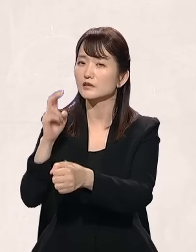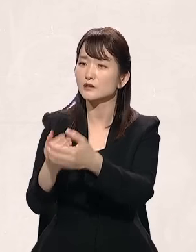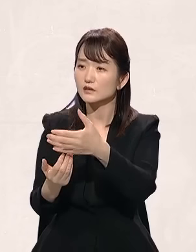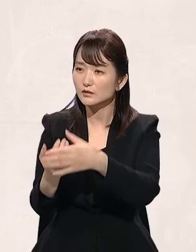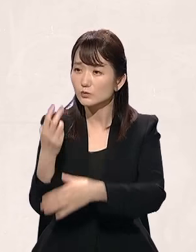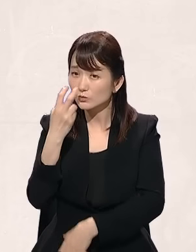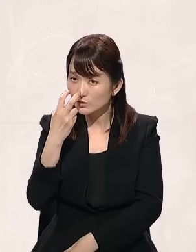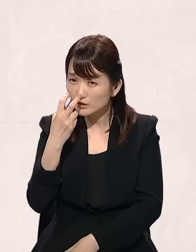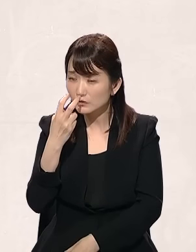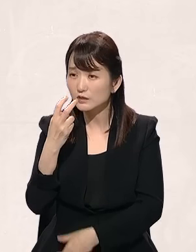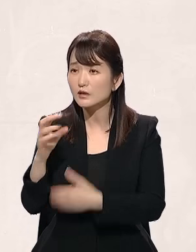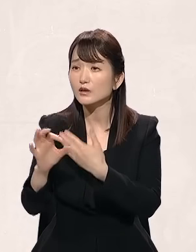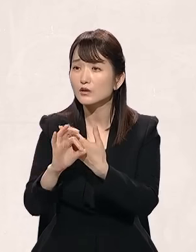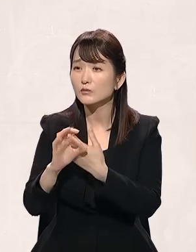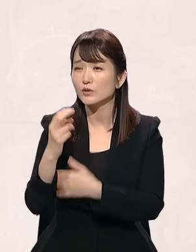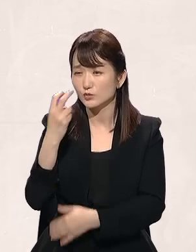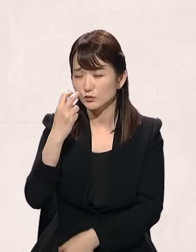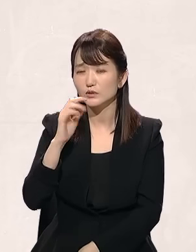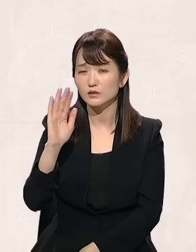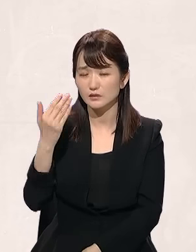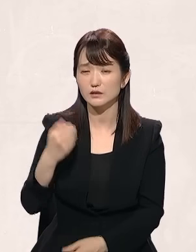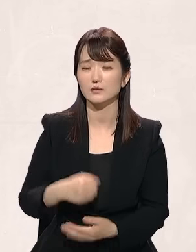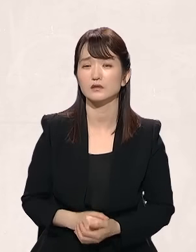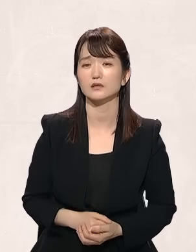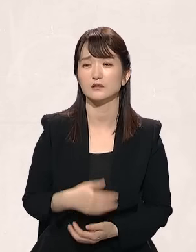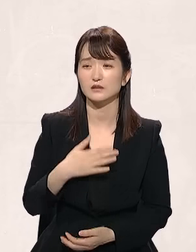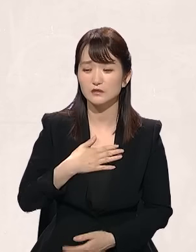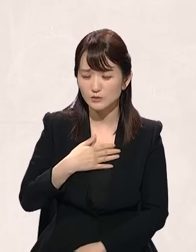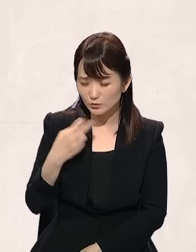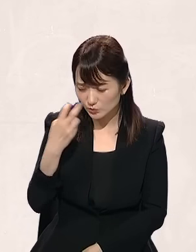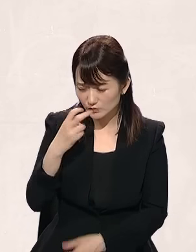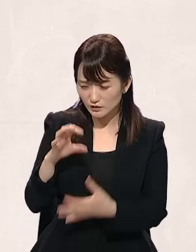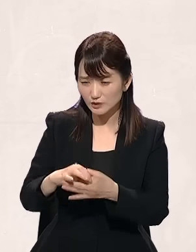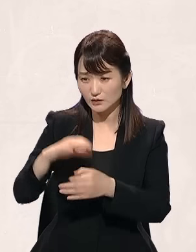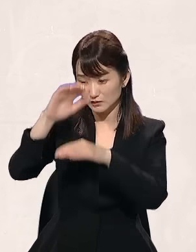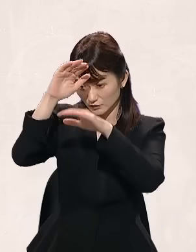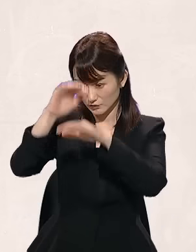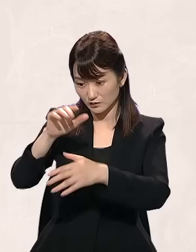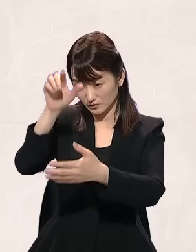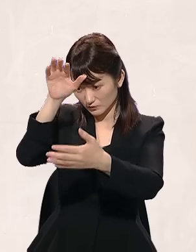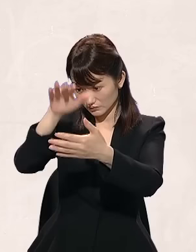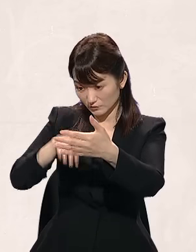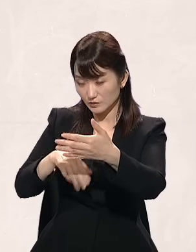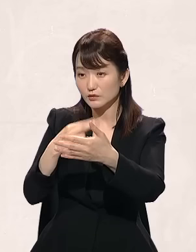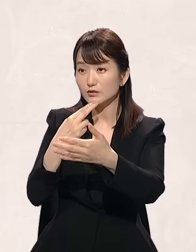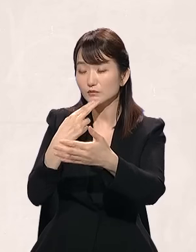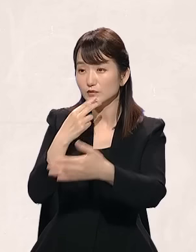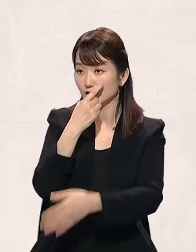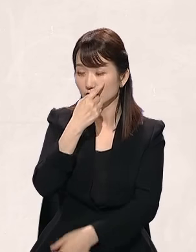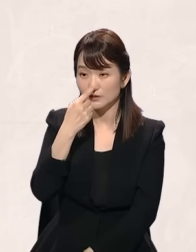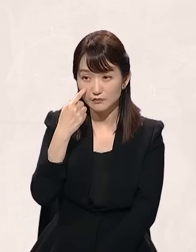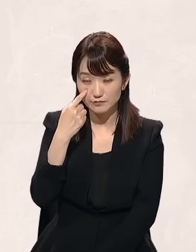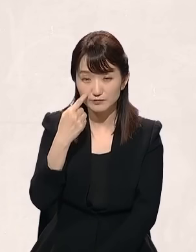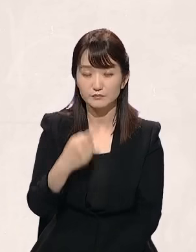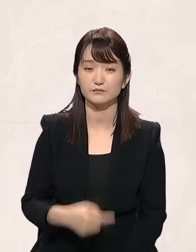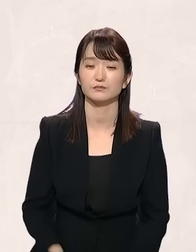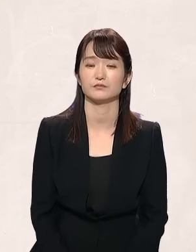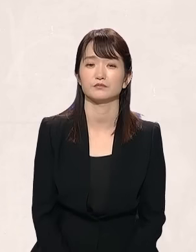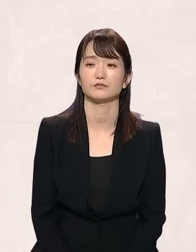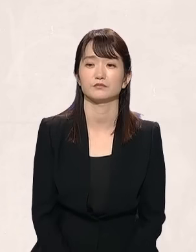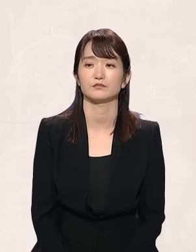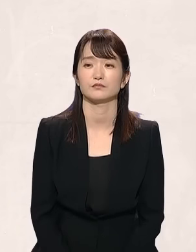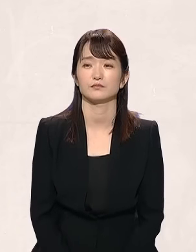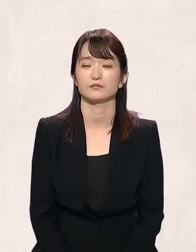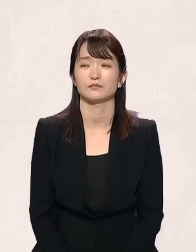받았다면 조회는 된다 그런데 나는 조사 관령 내역 자체가 없다는 거를 확인 받았다라고 주장을 했고요